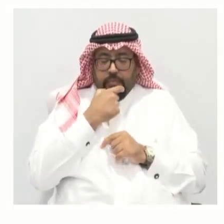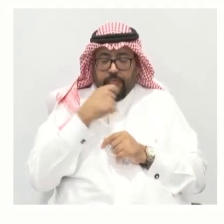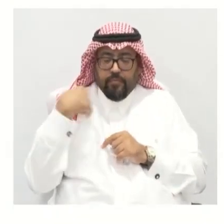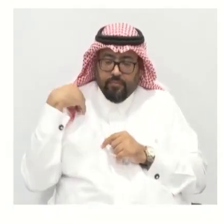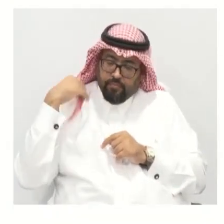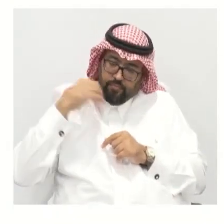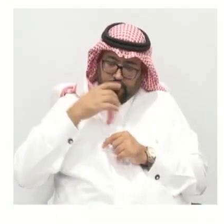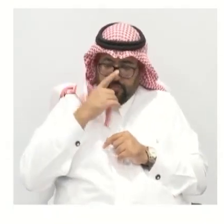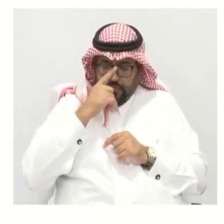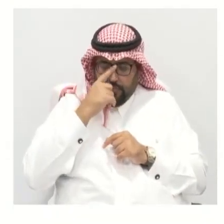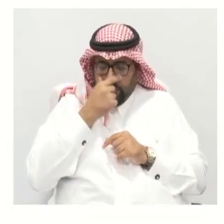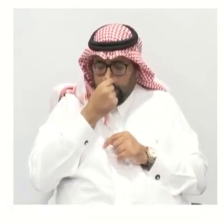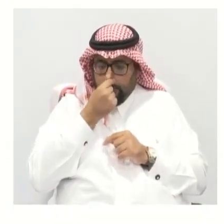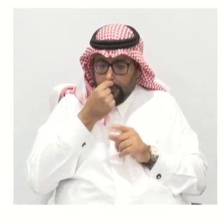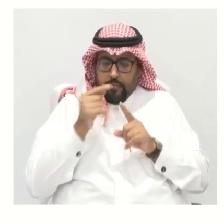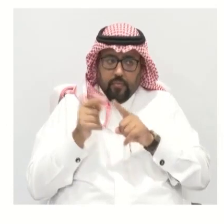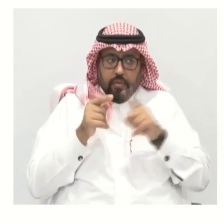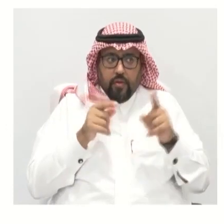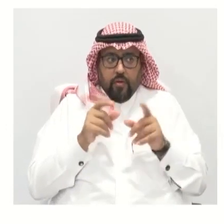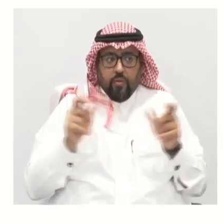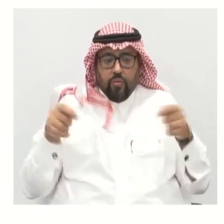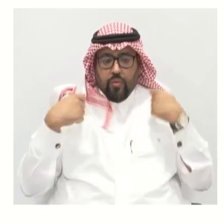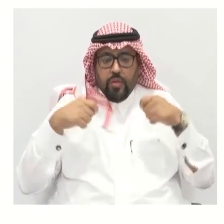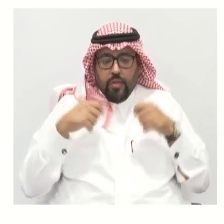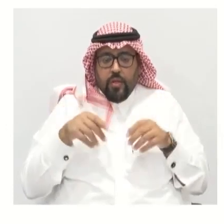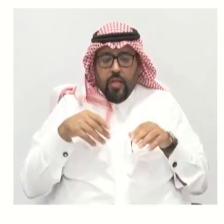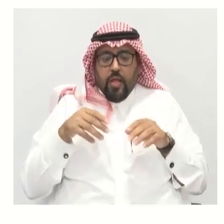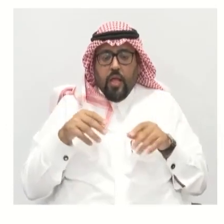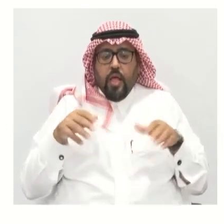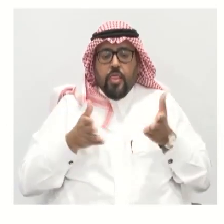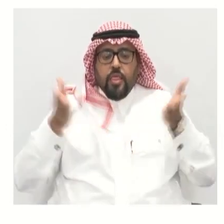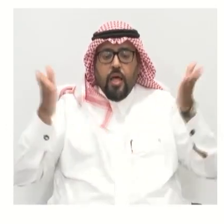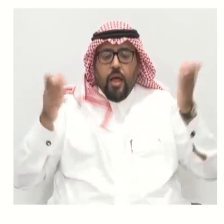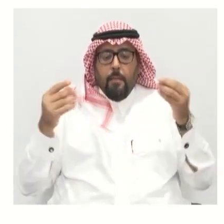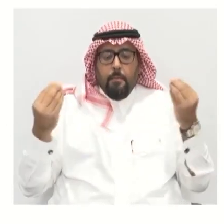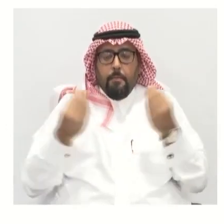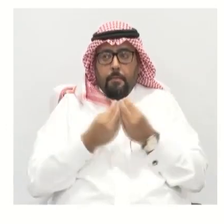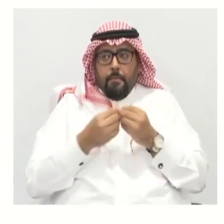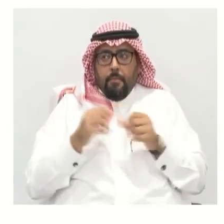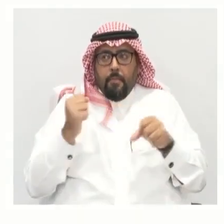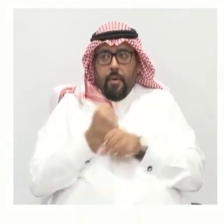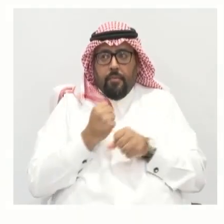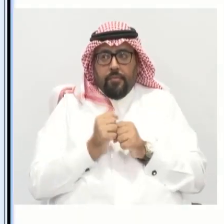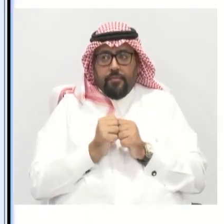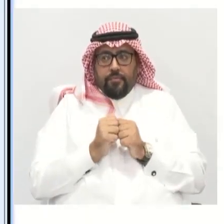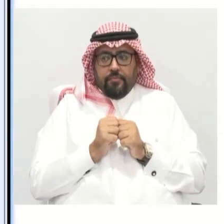العابرين اصل اجهزه وزاره الداخليه بما يناسبها من